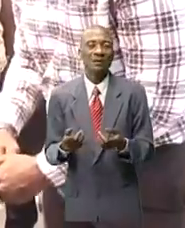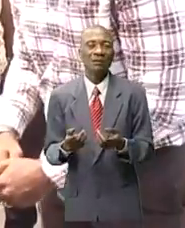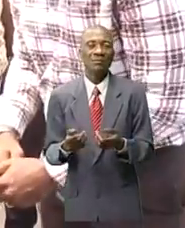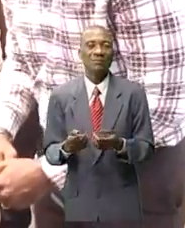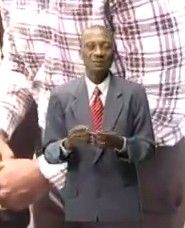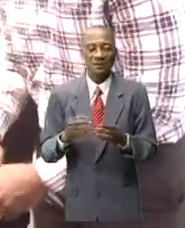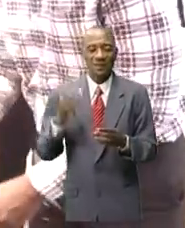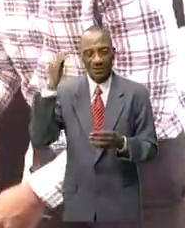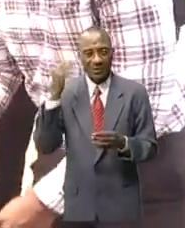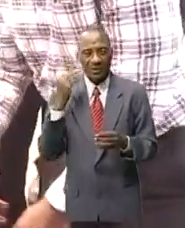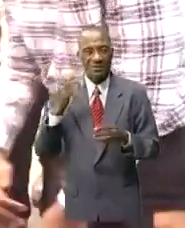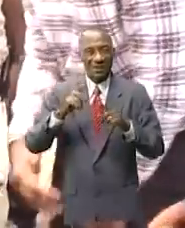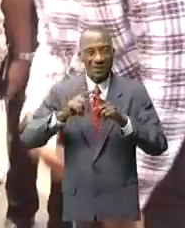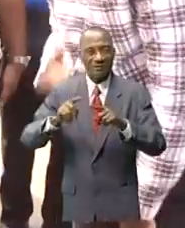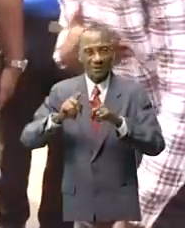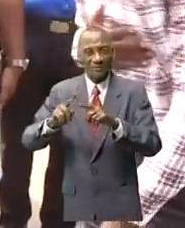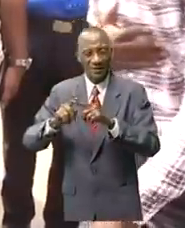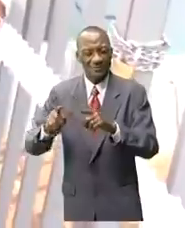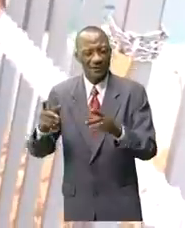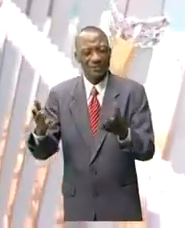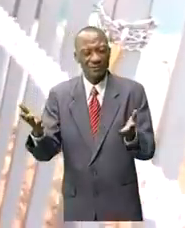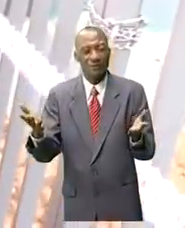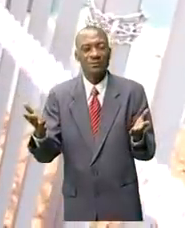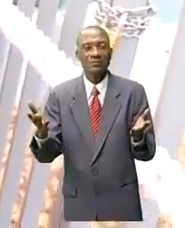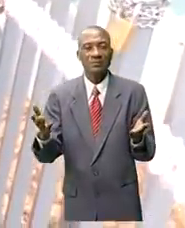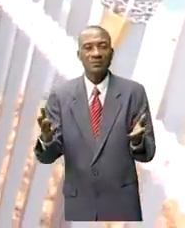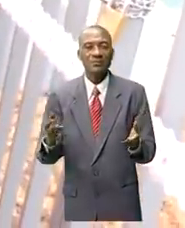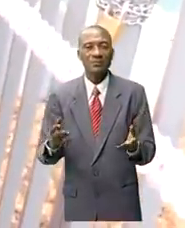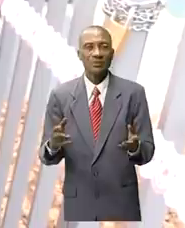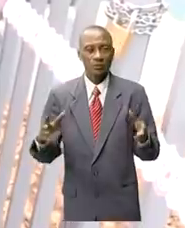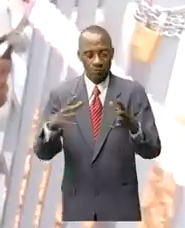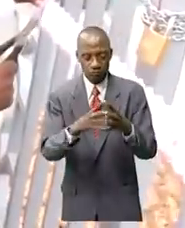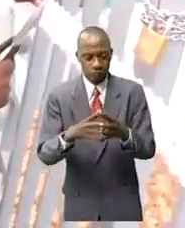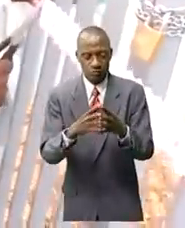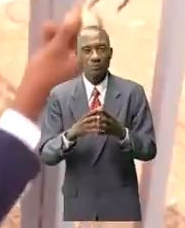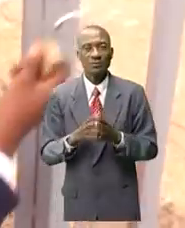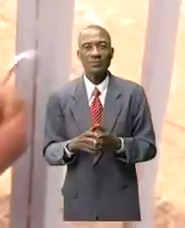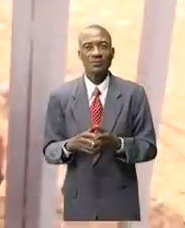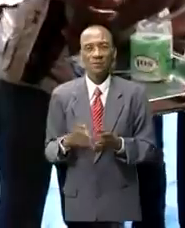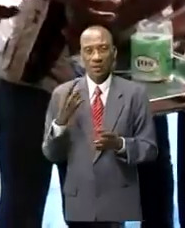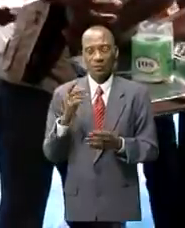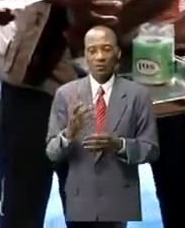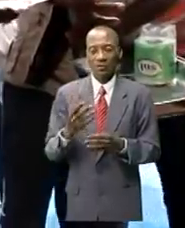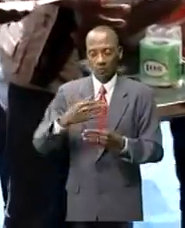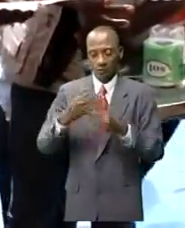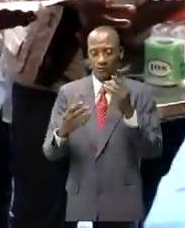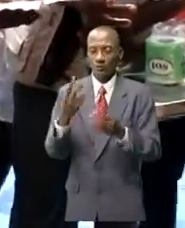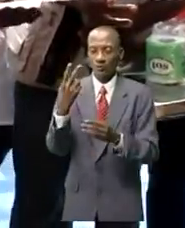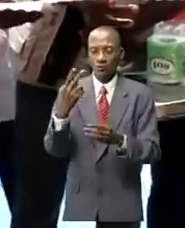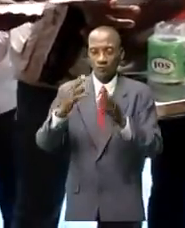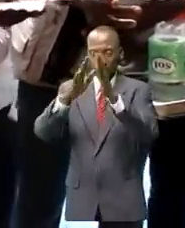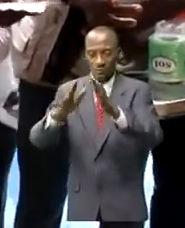de l'Environnement et le Développement durable est maître d'ouvrage. Les deux bâtiments ont été par les conseillers